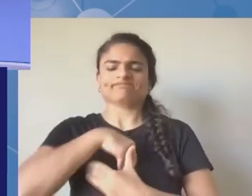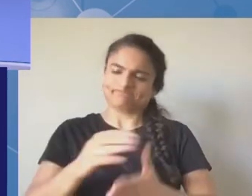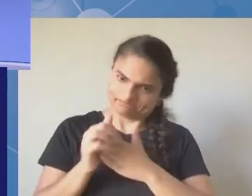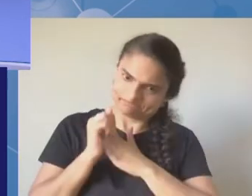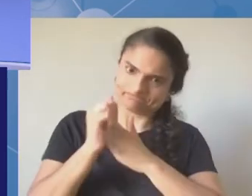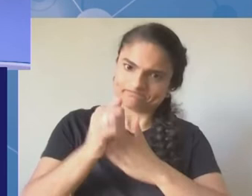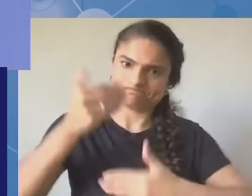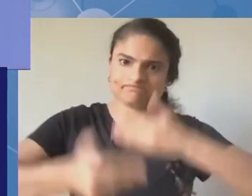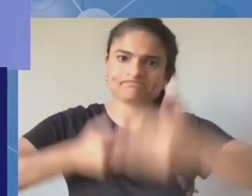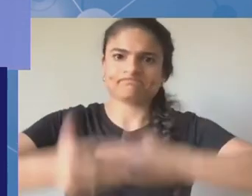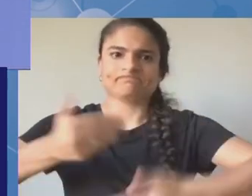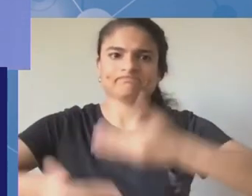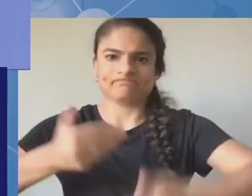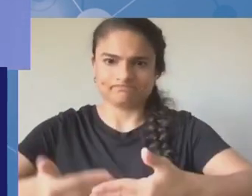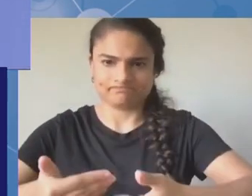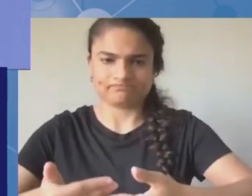نوع من